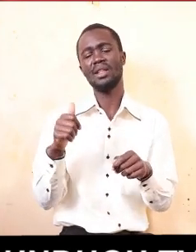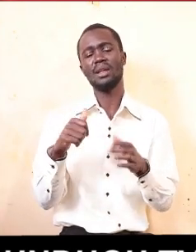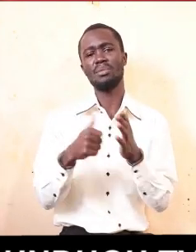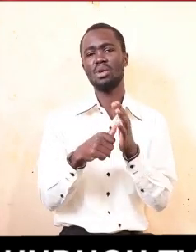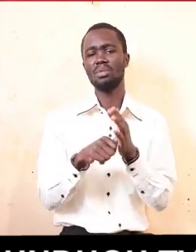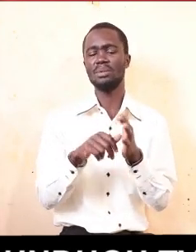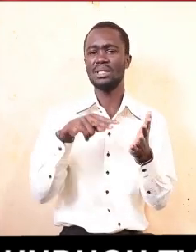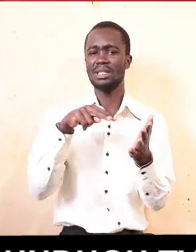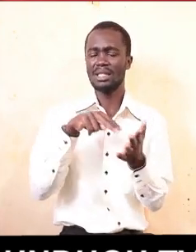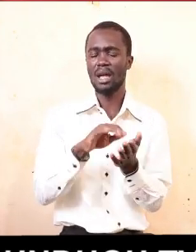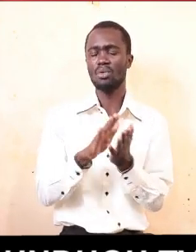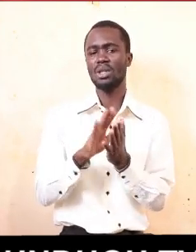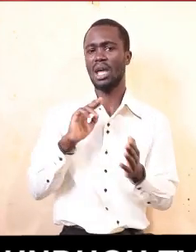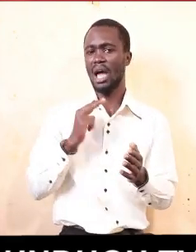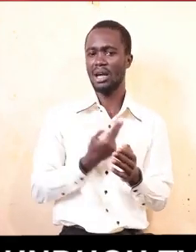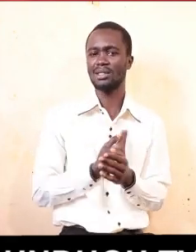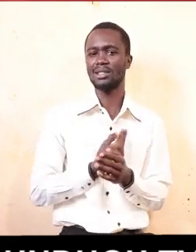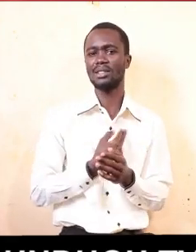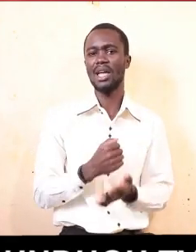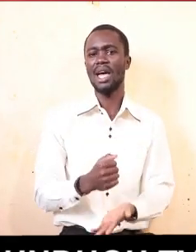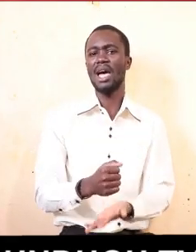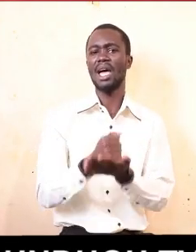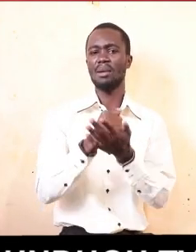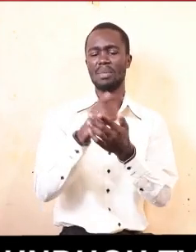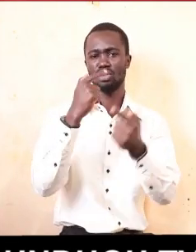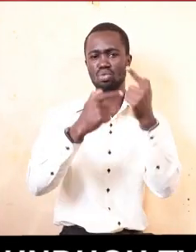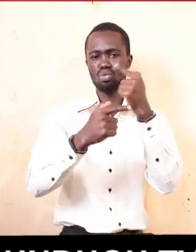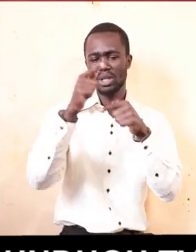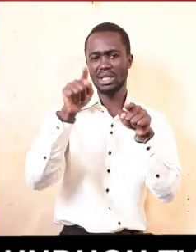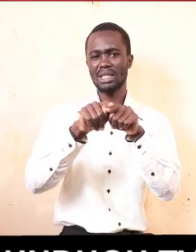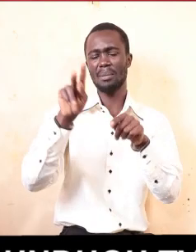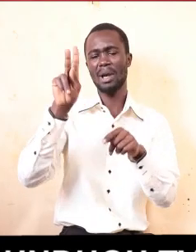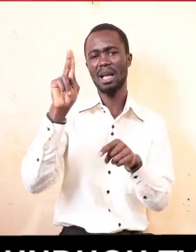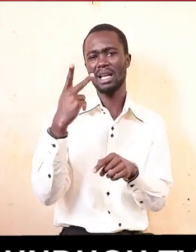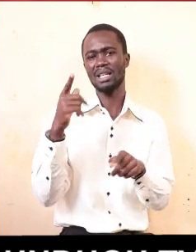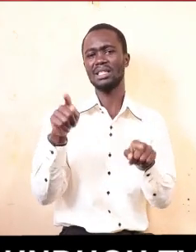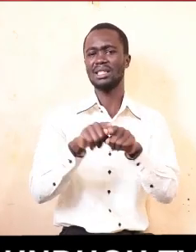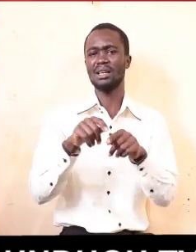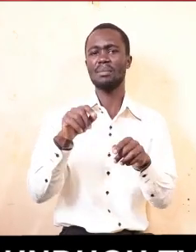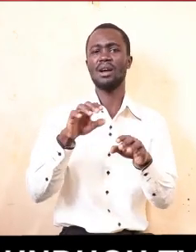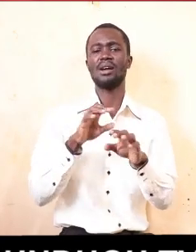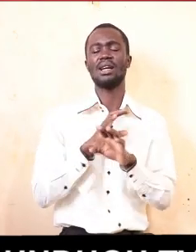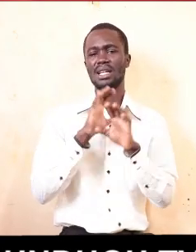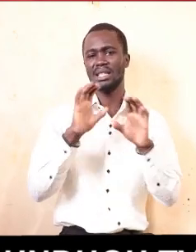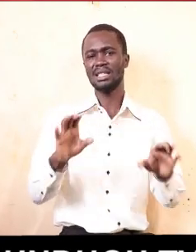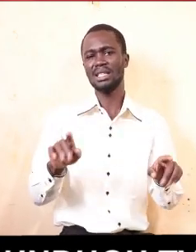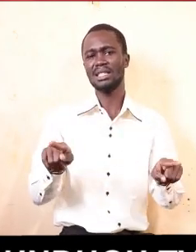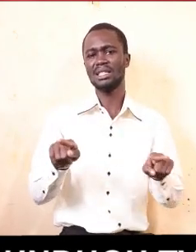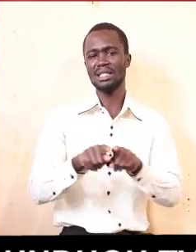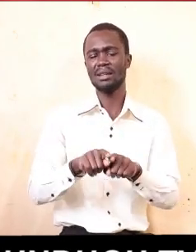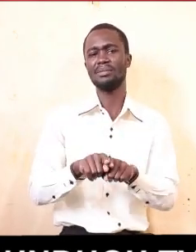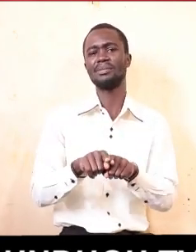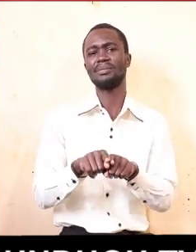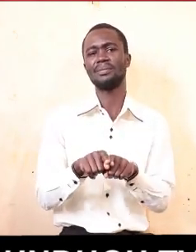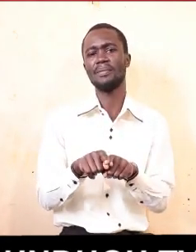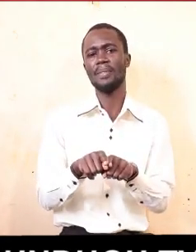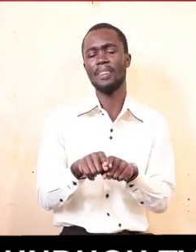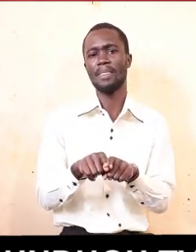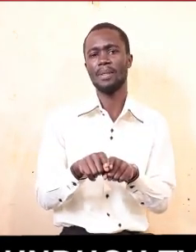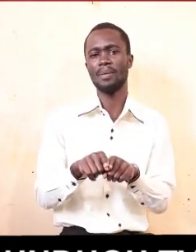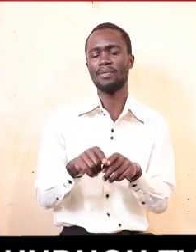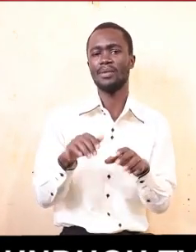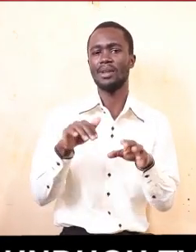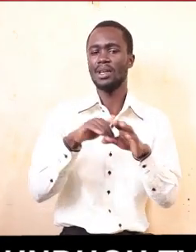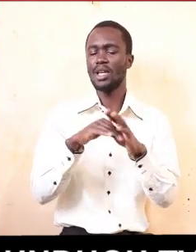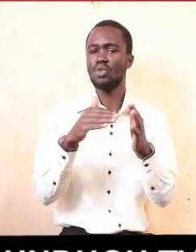nasi, utushindanie kama taifa, utushindanie kama Wakristo, utushindanie sisi watu wa Kenya katika